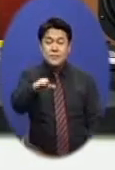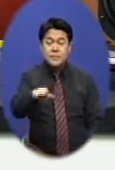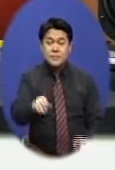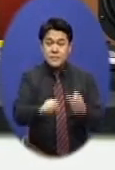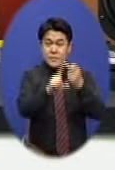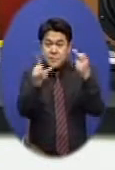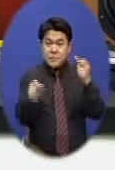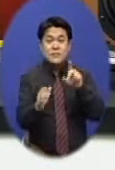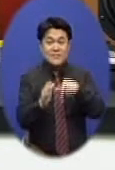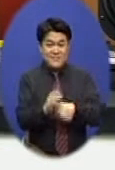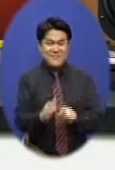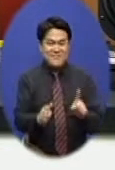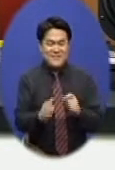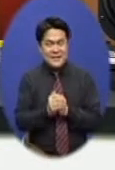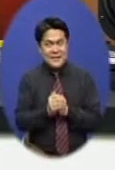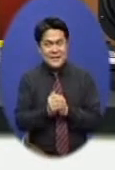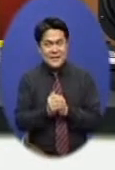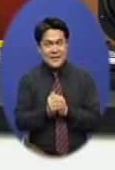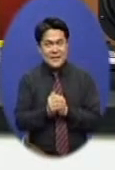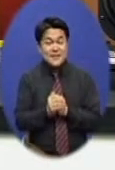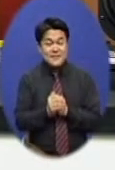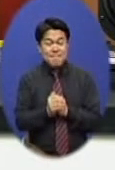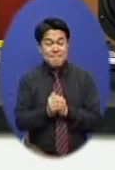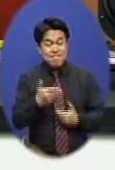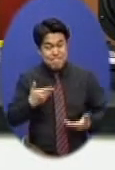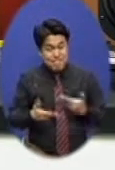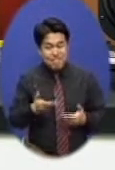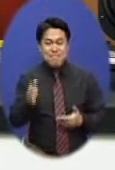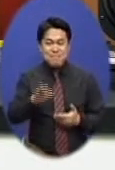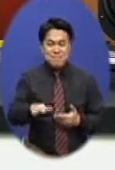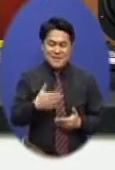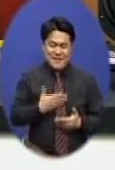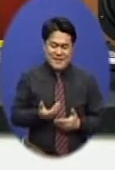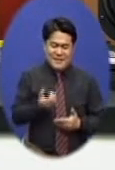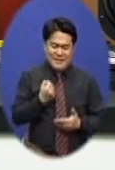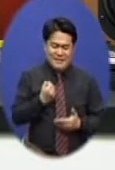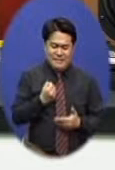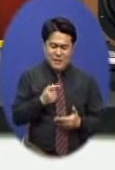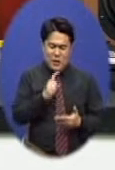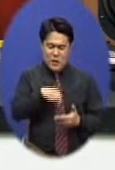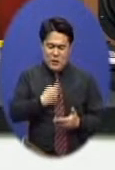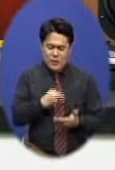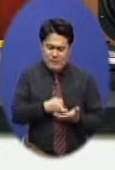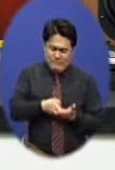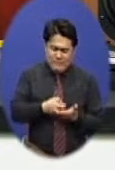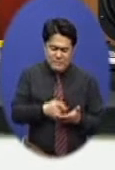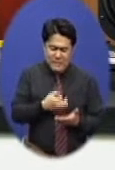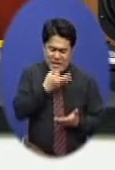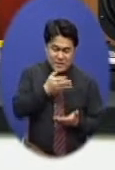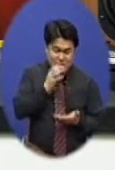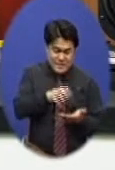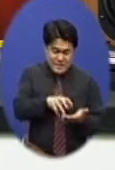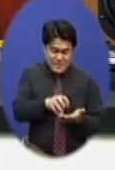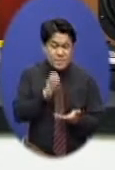12월의 달은 어찌 됐거나 이렇게 바쁘면서 나눔의 달이잖아요. 봉사하는 네. 달이고 네. 또